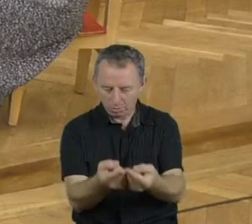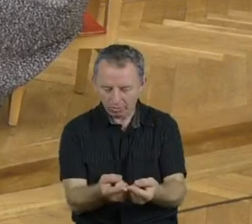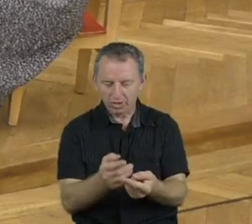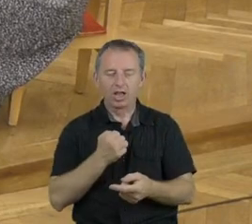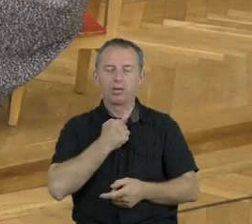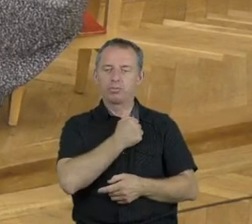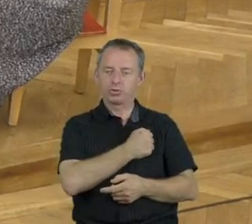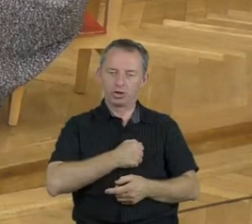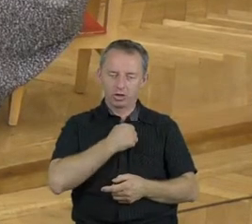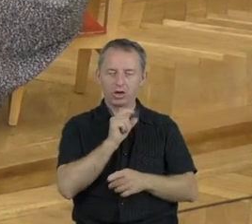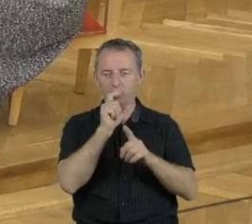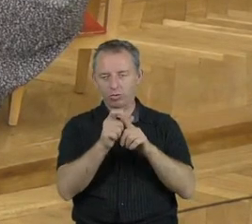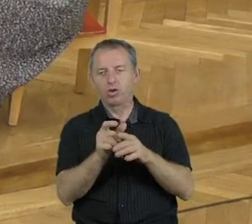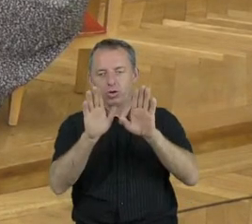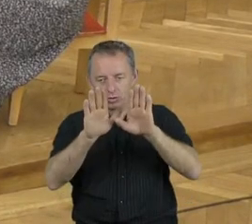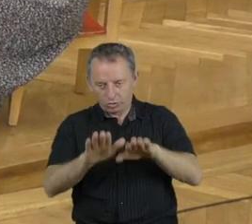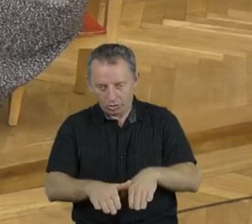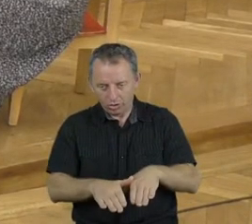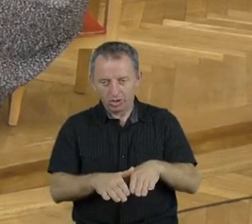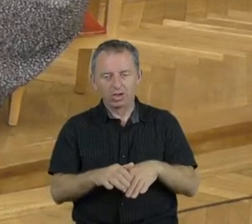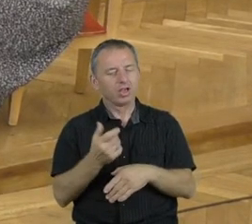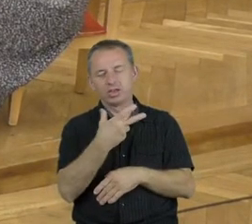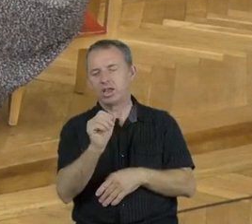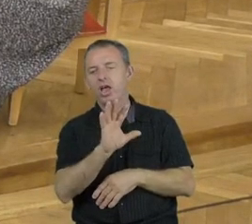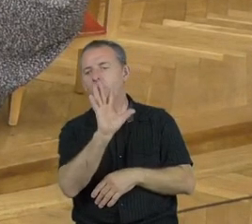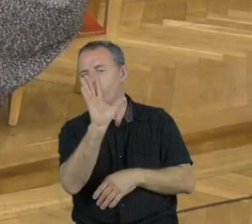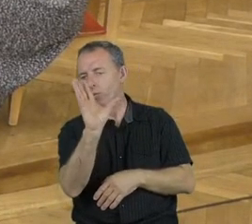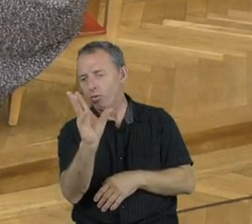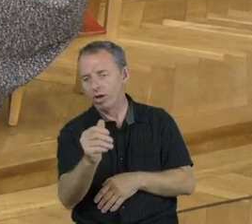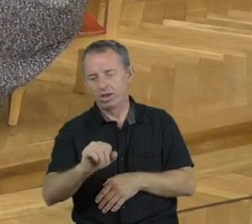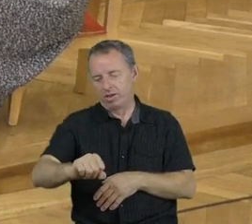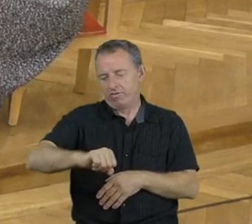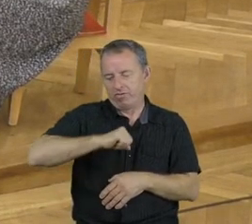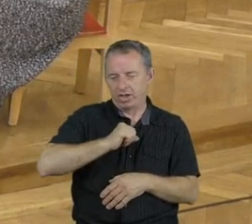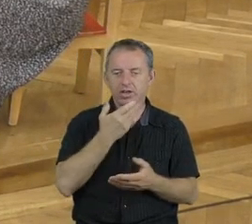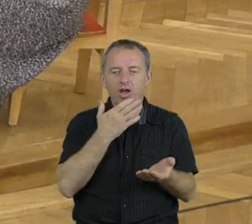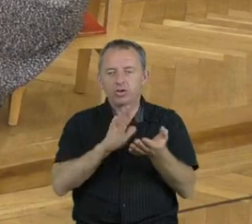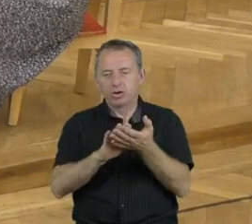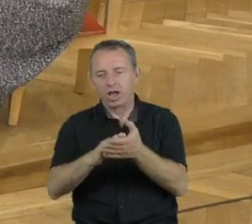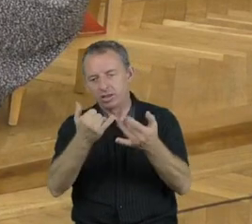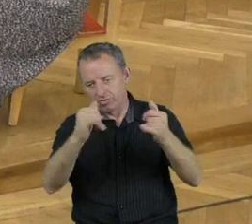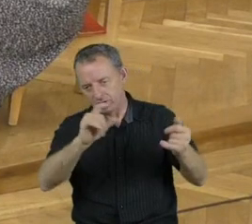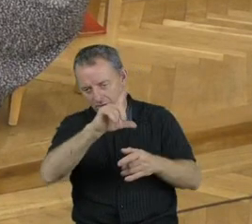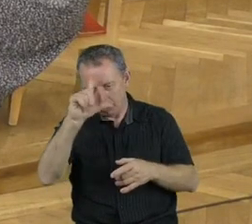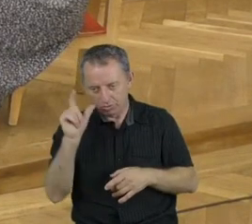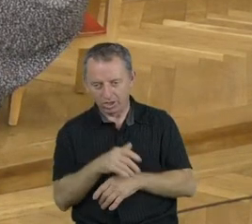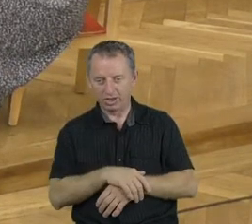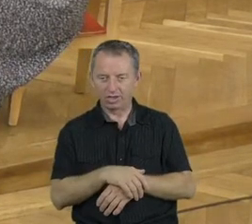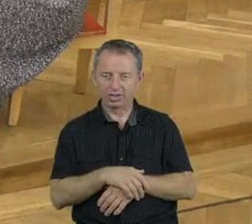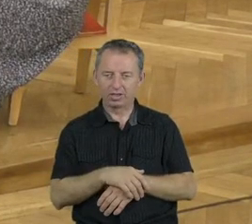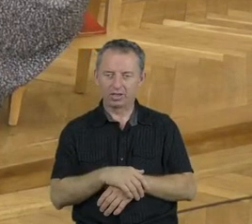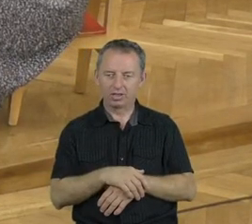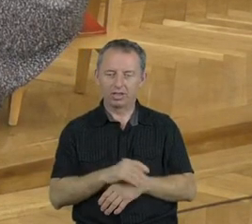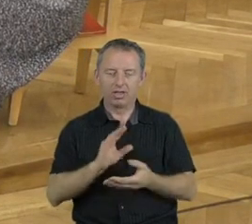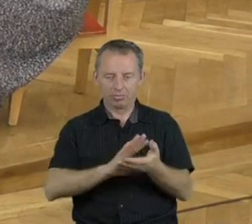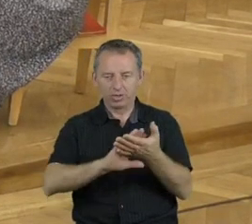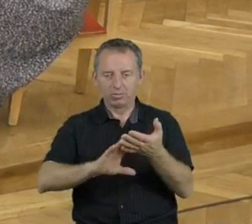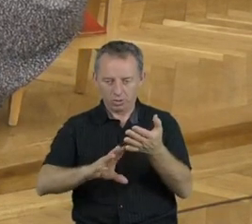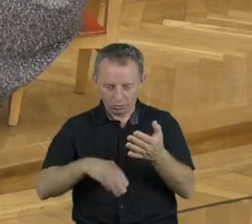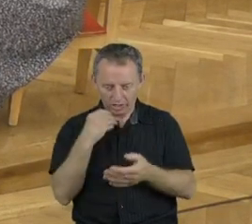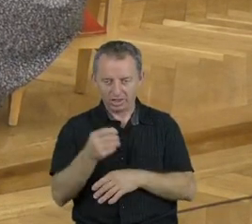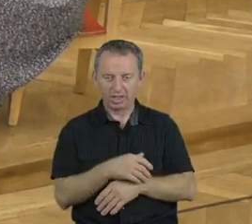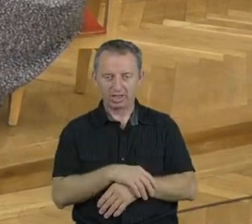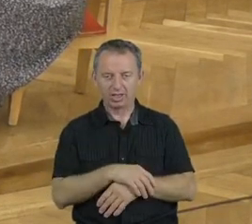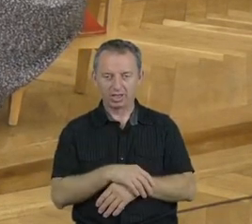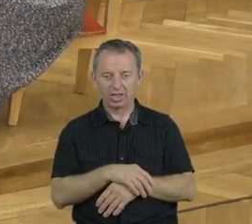słowa, które zostawiają takie nieładne, niefajne ślady w innych ludziach. A w Piśmie Świętym,